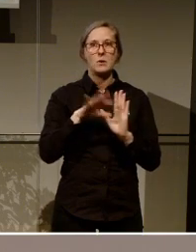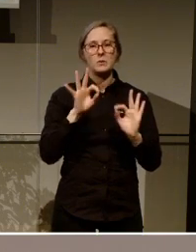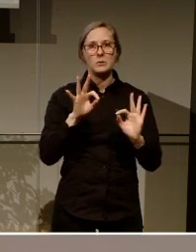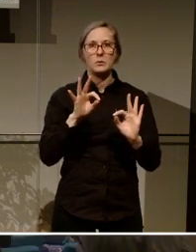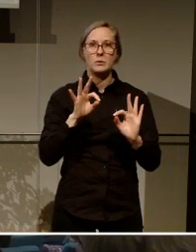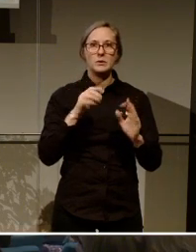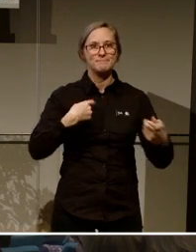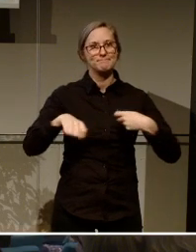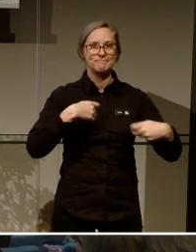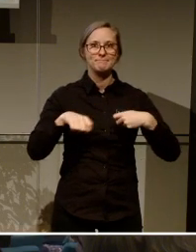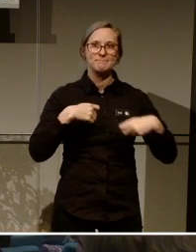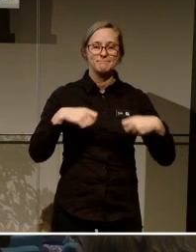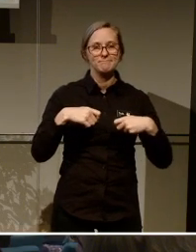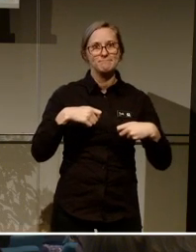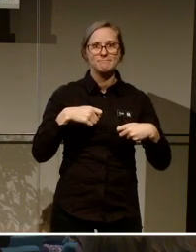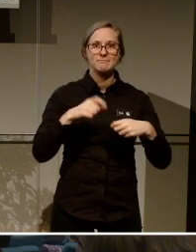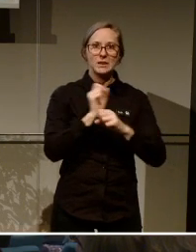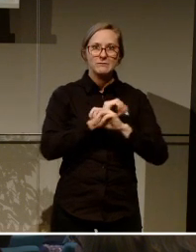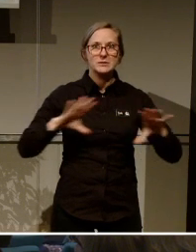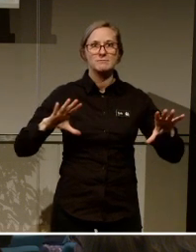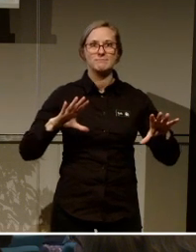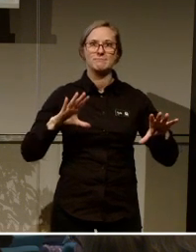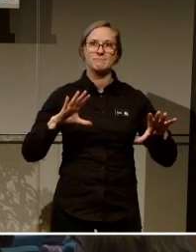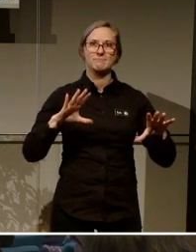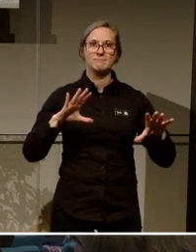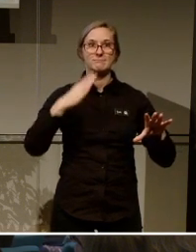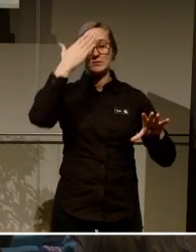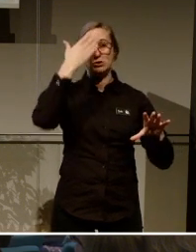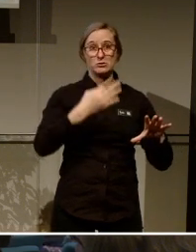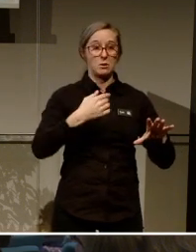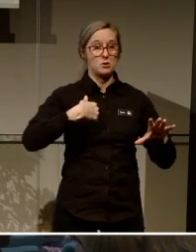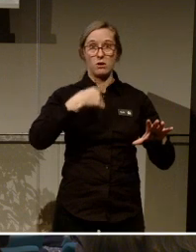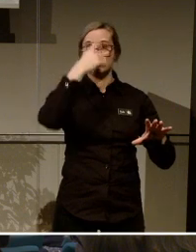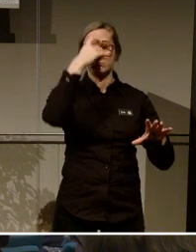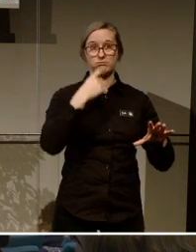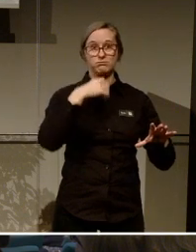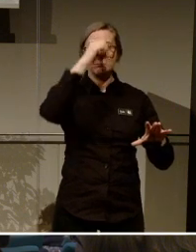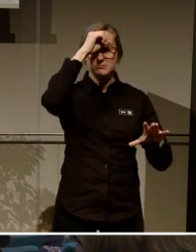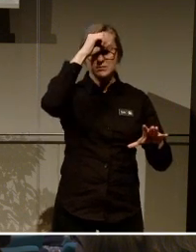om superavancerade grejer som jag fattar hälften av. Så att